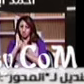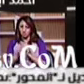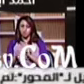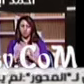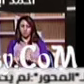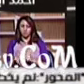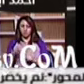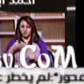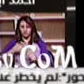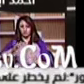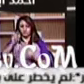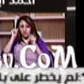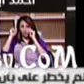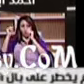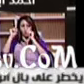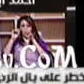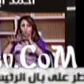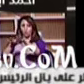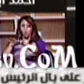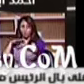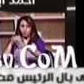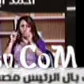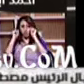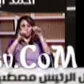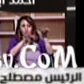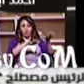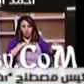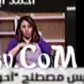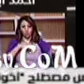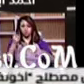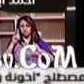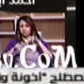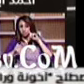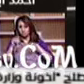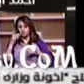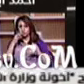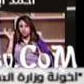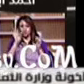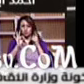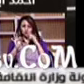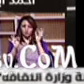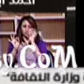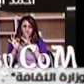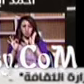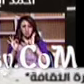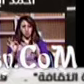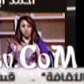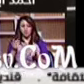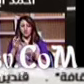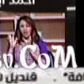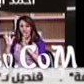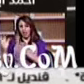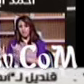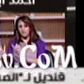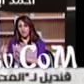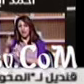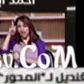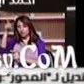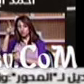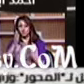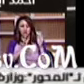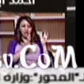عمرنا ما مرينا بيه يمكن حتى في ظروف في الثوره لان دلوقتي اكبر مشكله ان احنا بقينا قسمين قسم كده وقسم كده ده بيعمل